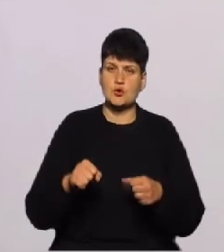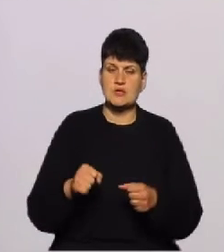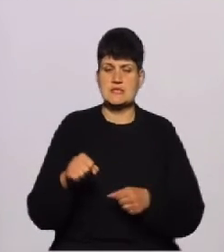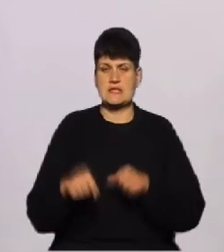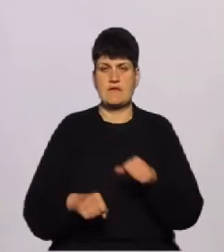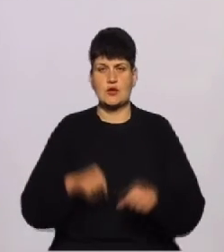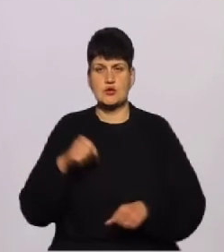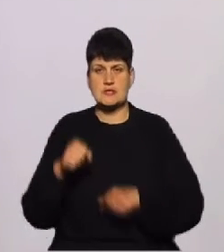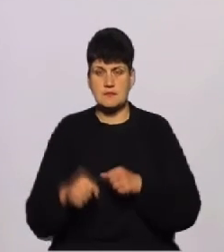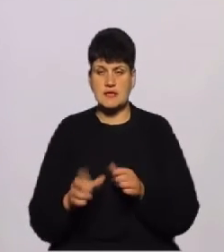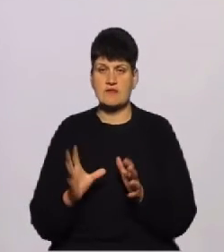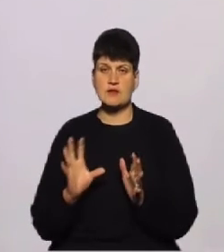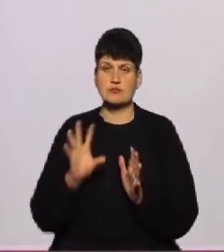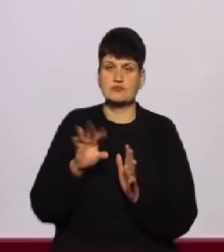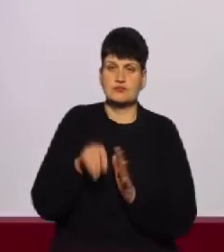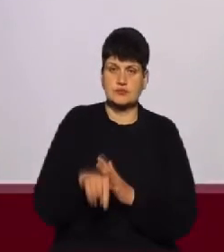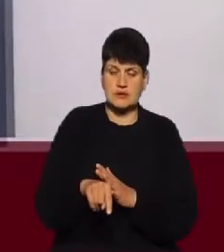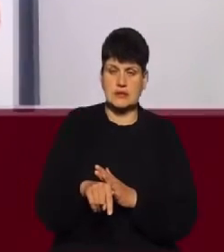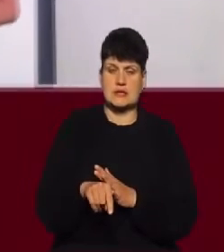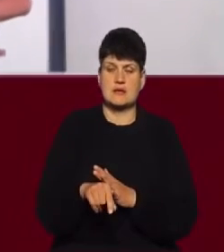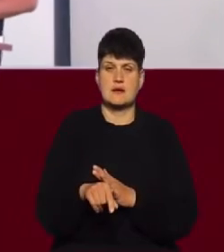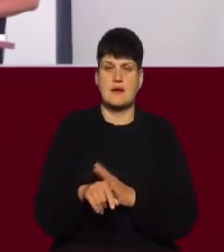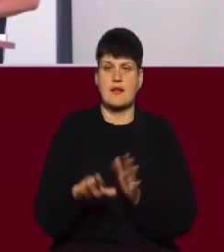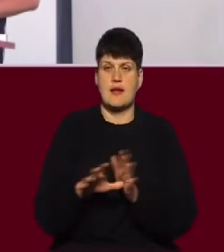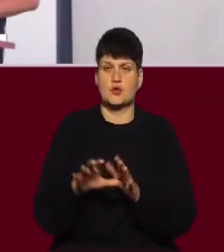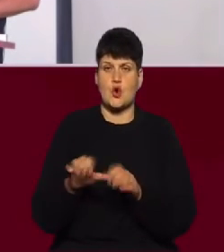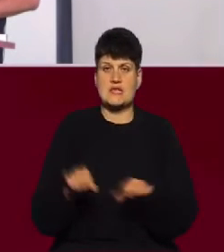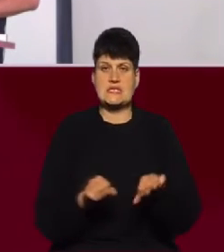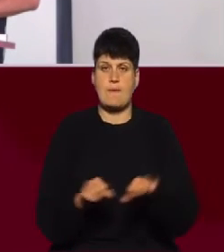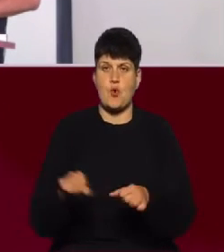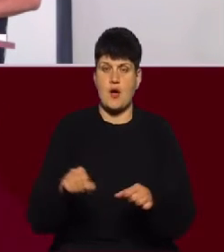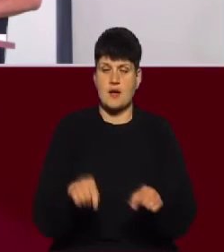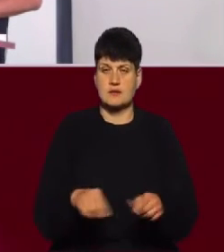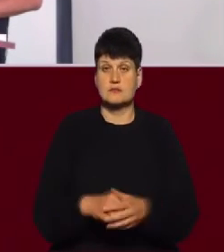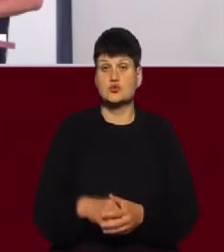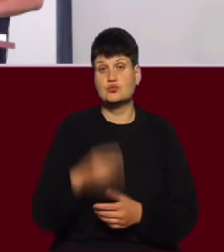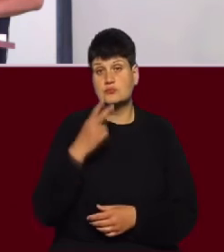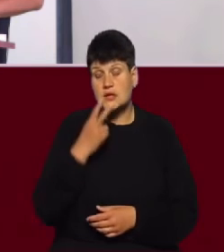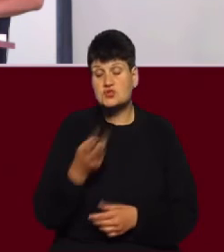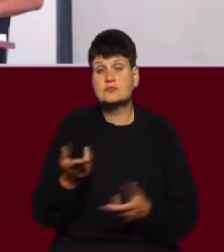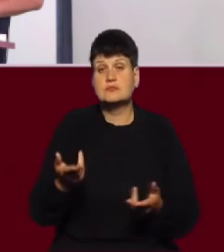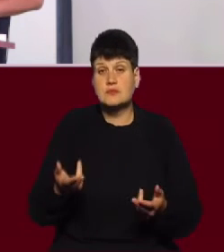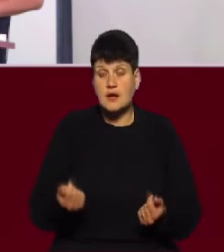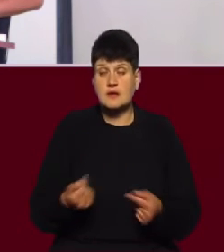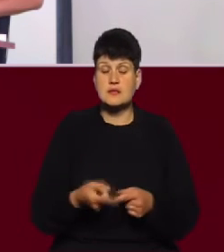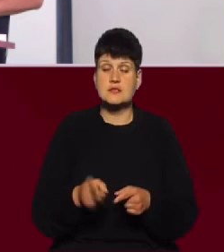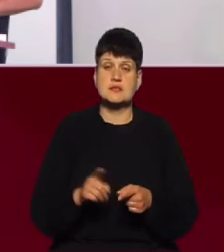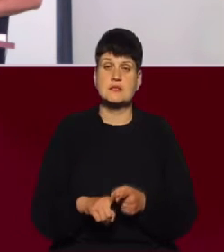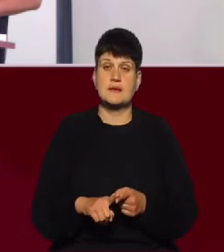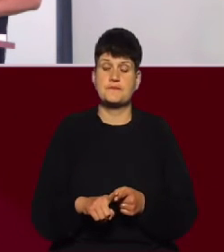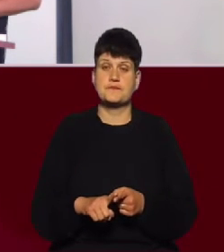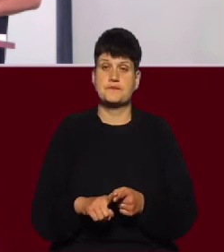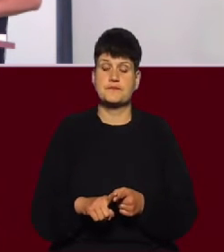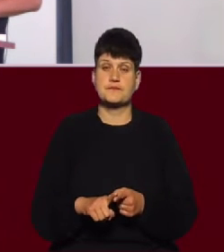вже якось вписуються ці водії електросамокатів. Ну так, бачите, ми, ну, це знову ж таки в нас,